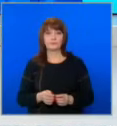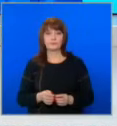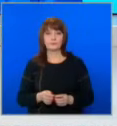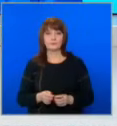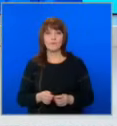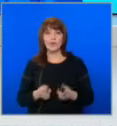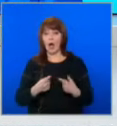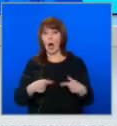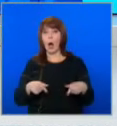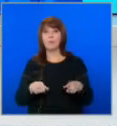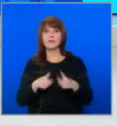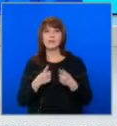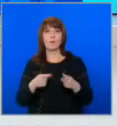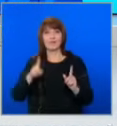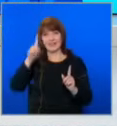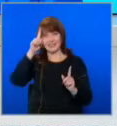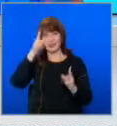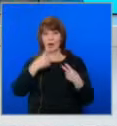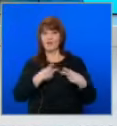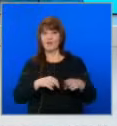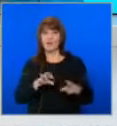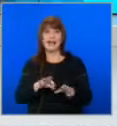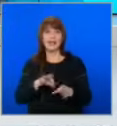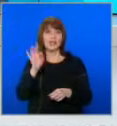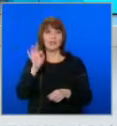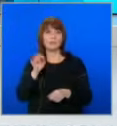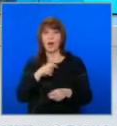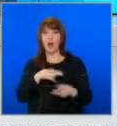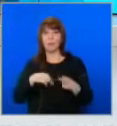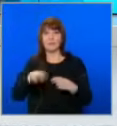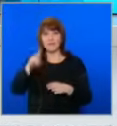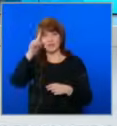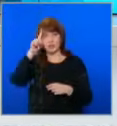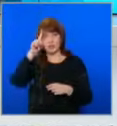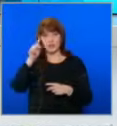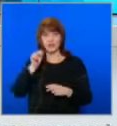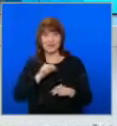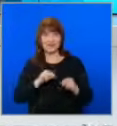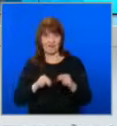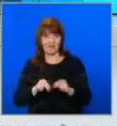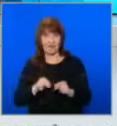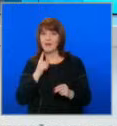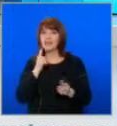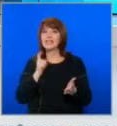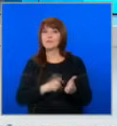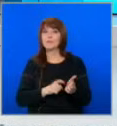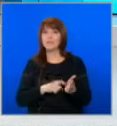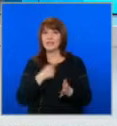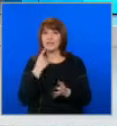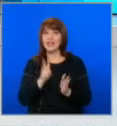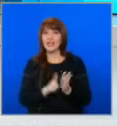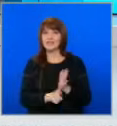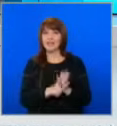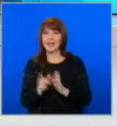прома областният управител на софия върна избора на комисиите в столичния общински съвет в заповедта се казва че